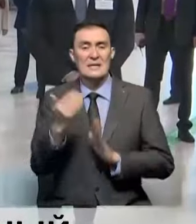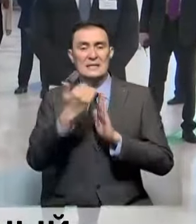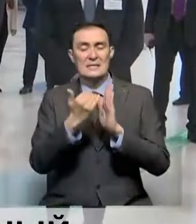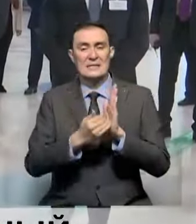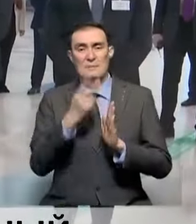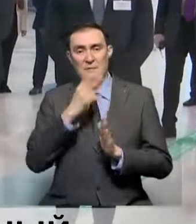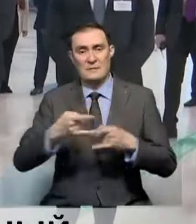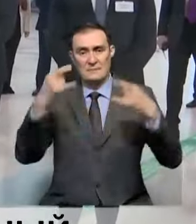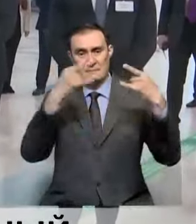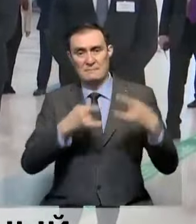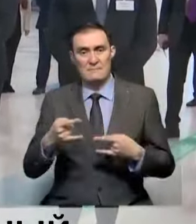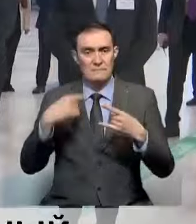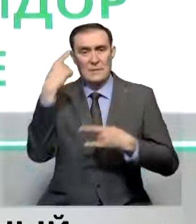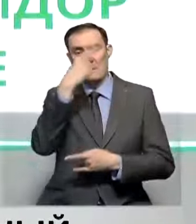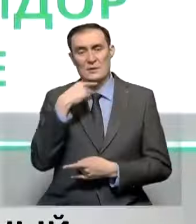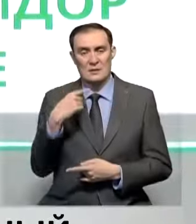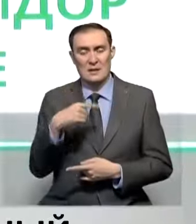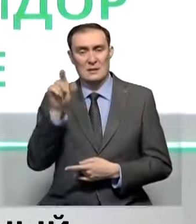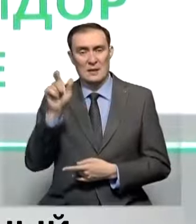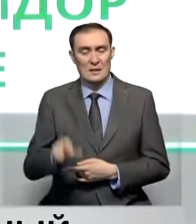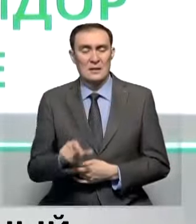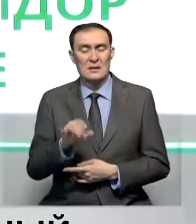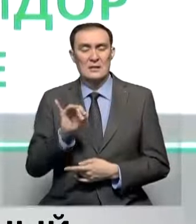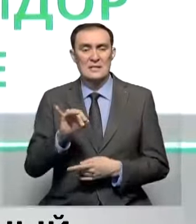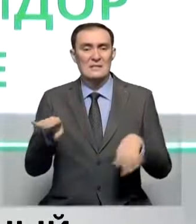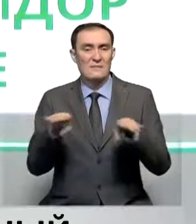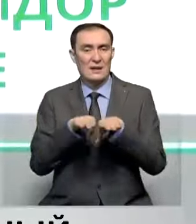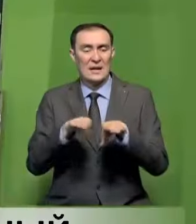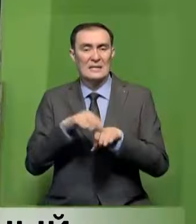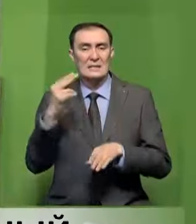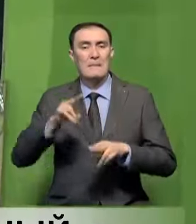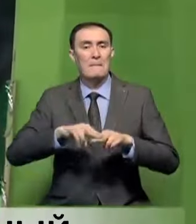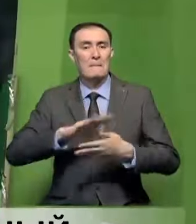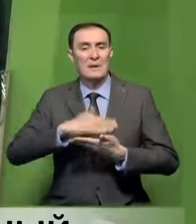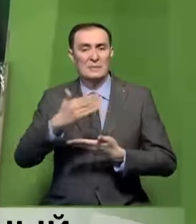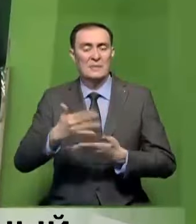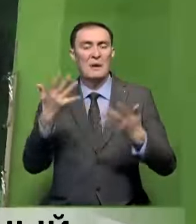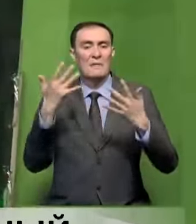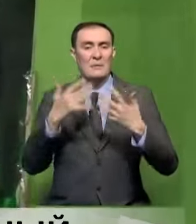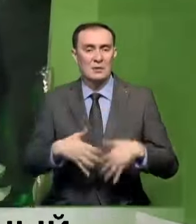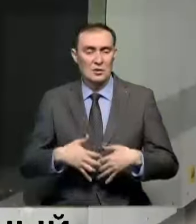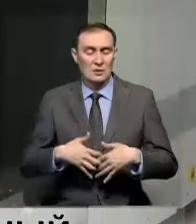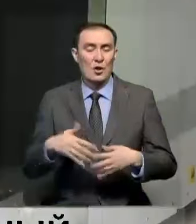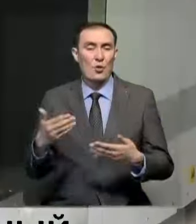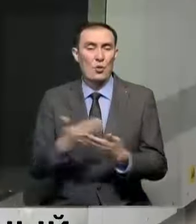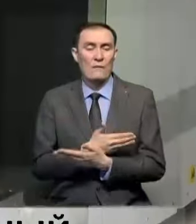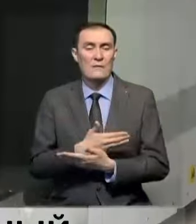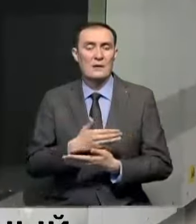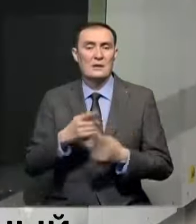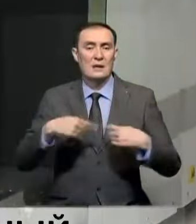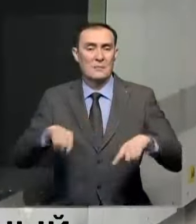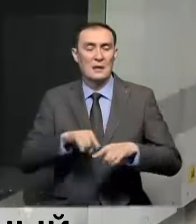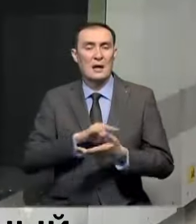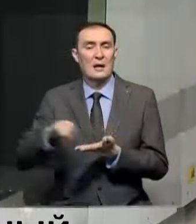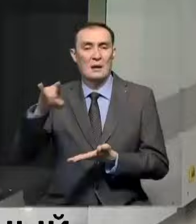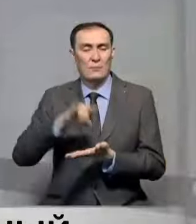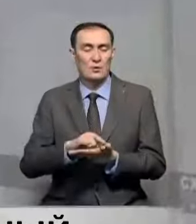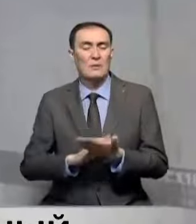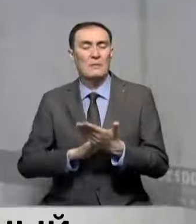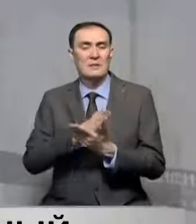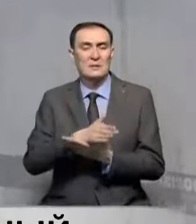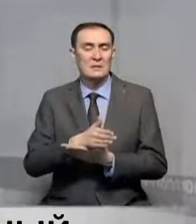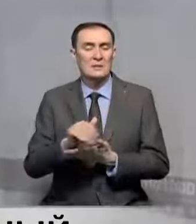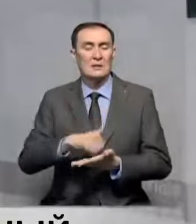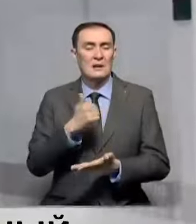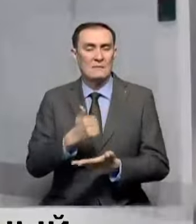распознаёт биометрические данные пассажира и сверяет их с паспортом автоматически новый терминал аэропорта посетил сегодня